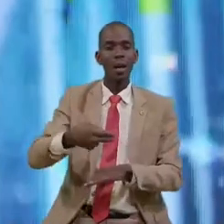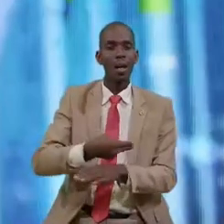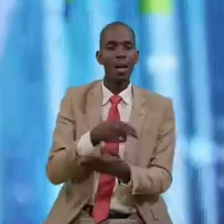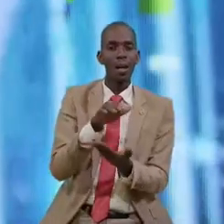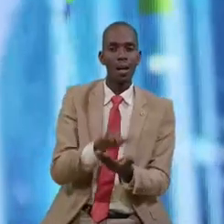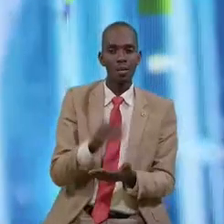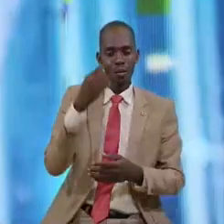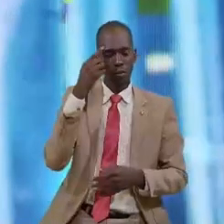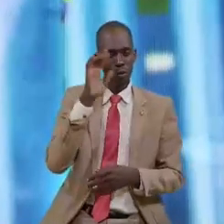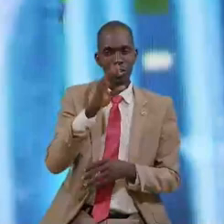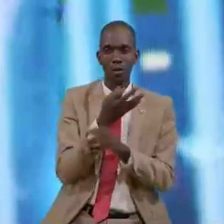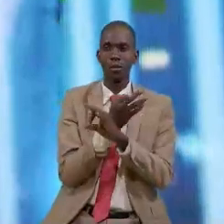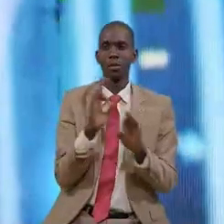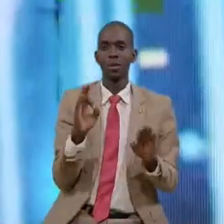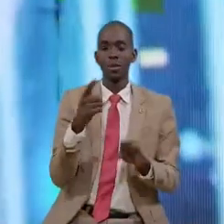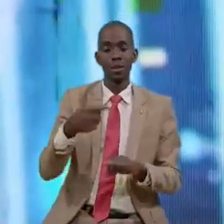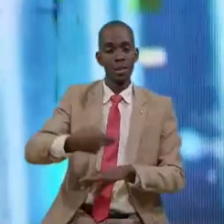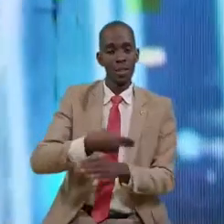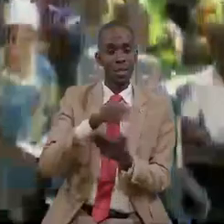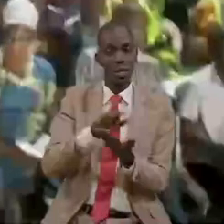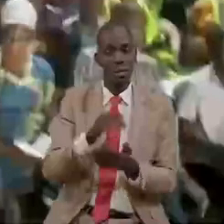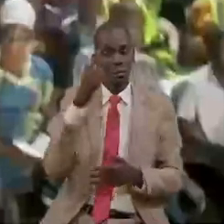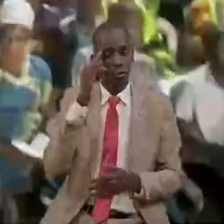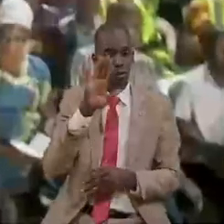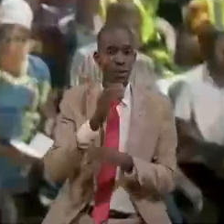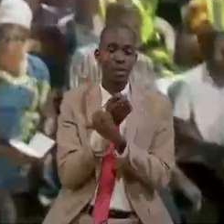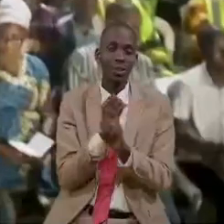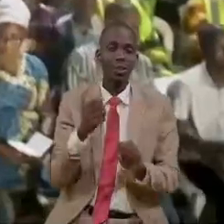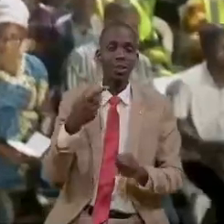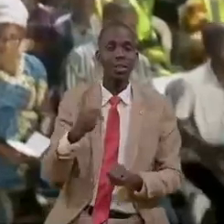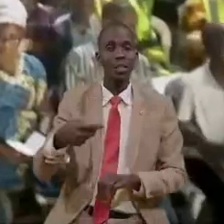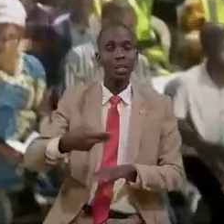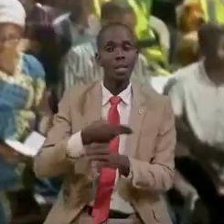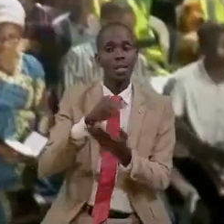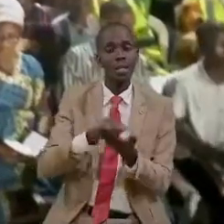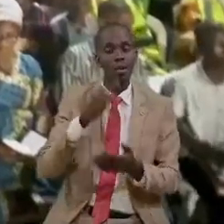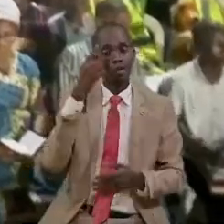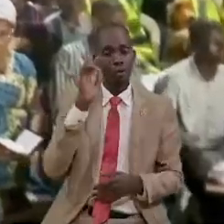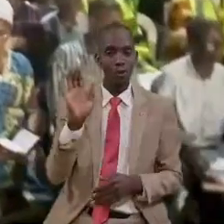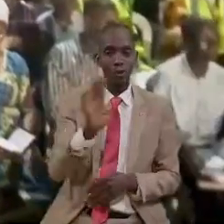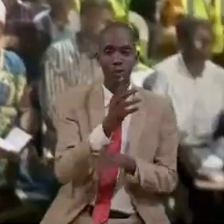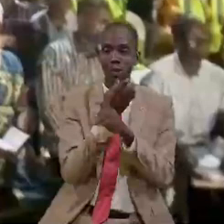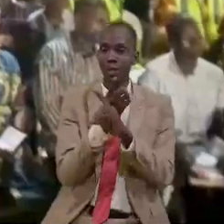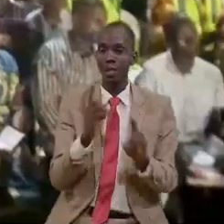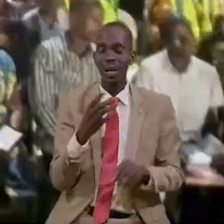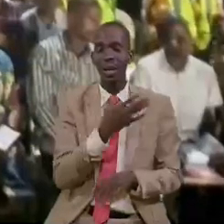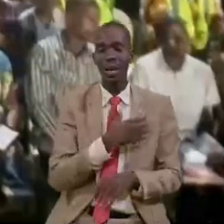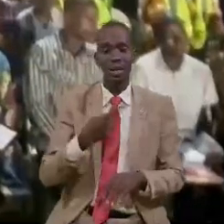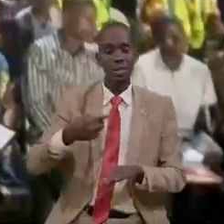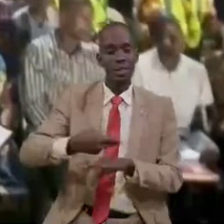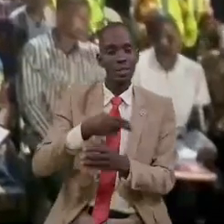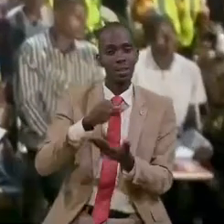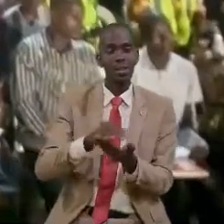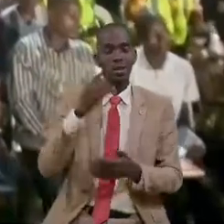votre libération. L'agneau pour votre salut. L'agneau pour votre délivrance. L'agneau